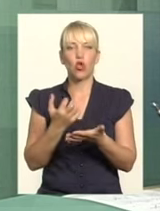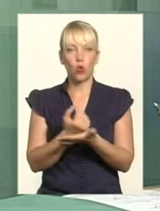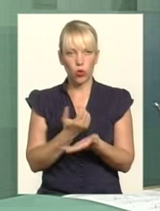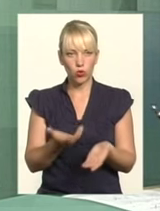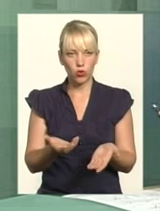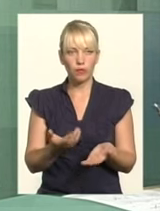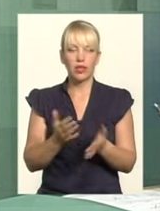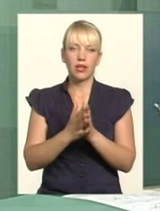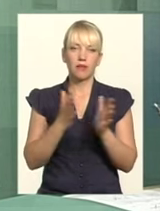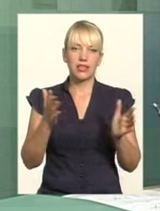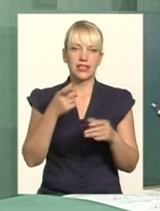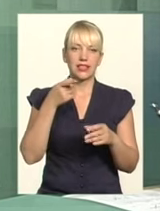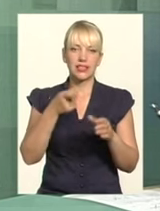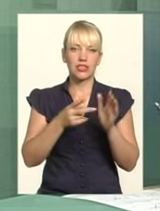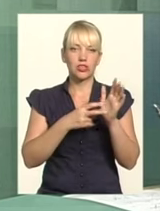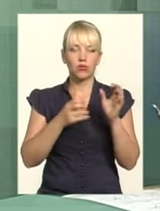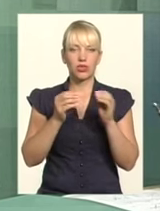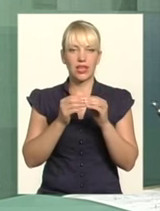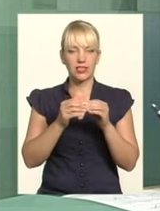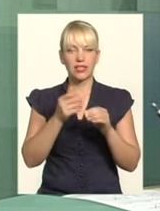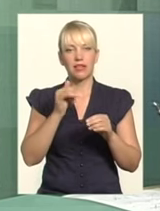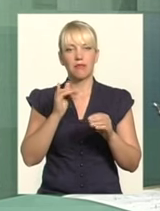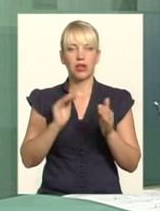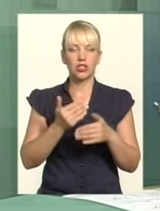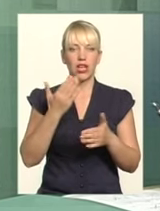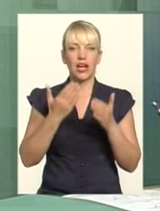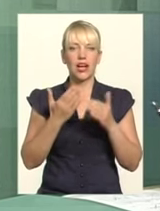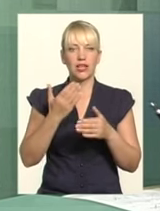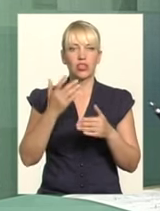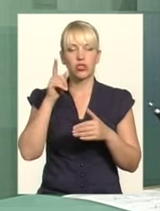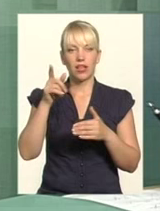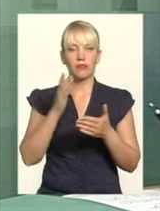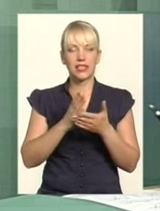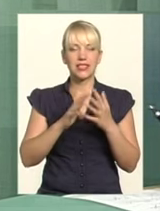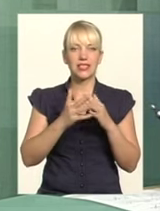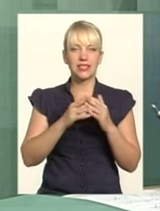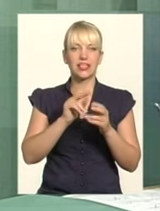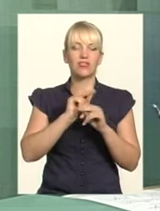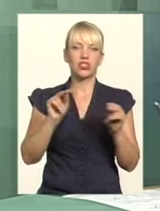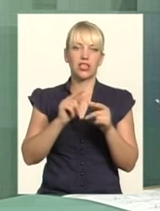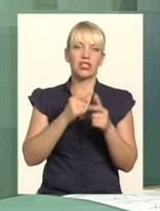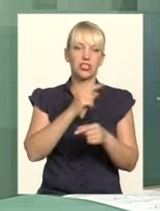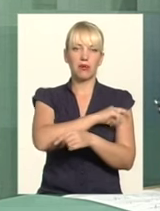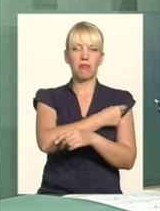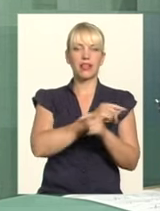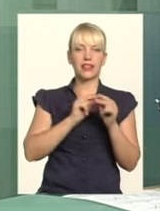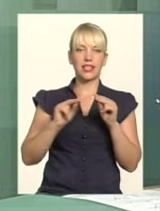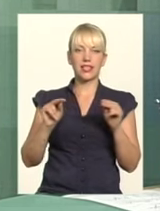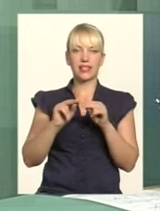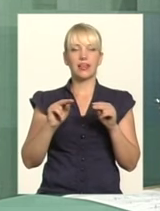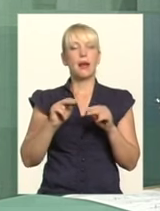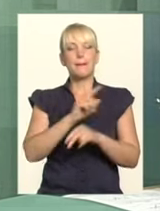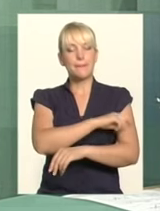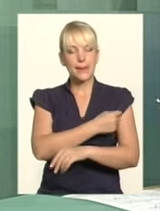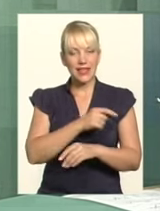доходу. Більше 1810, менше. Але якщо є, що там є сільські вчителі, чи медики, чи бібліотекари, і якщо там